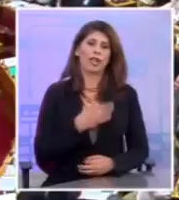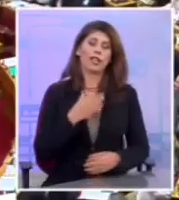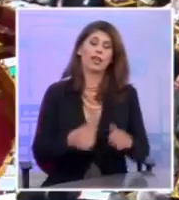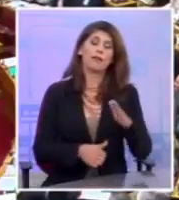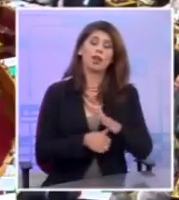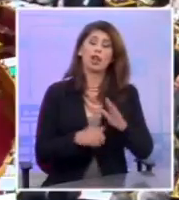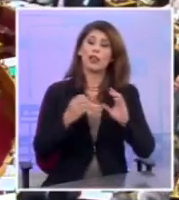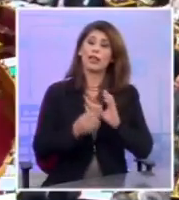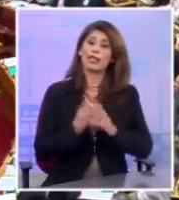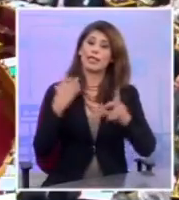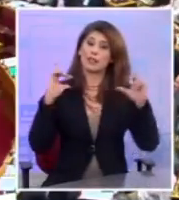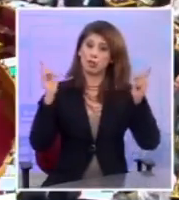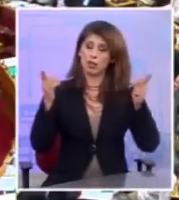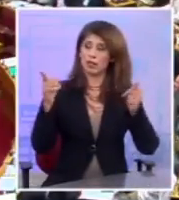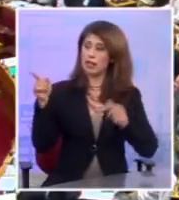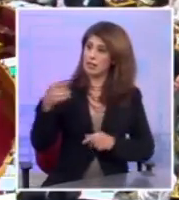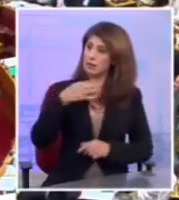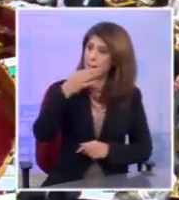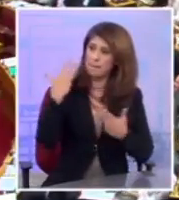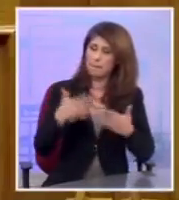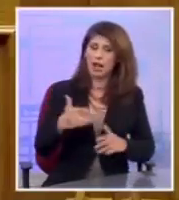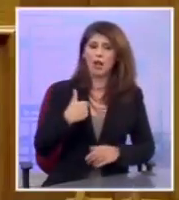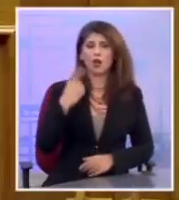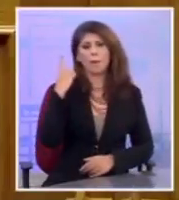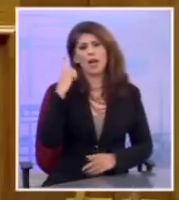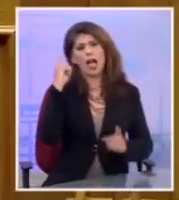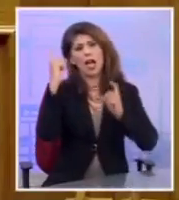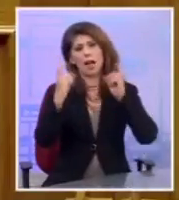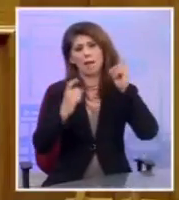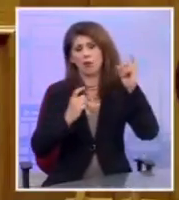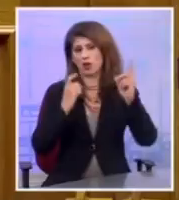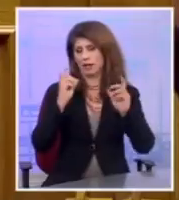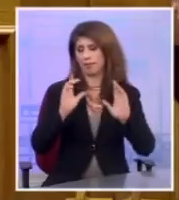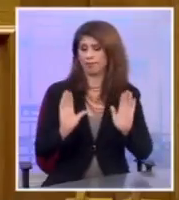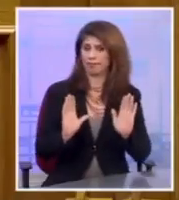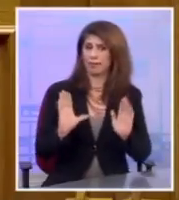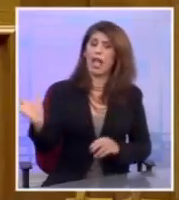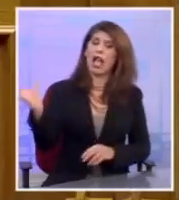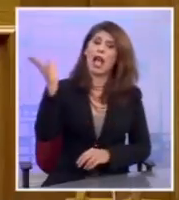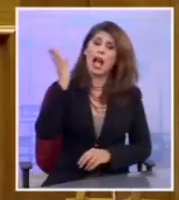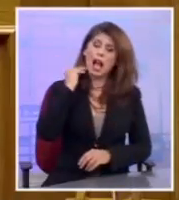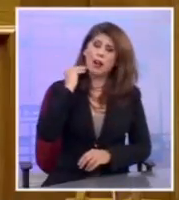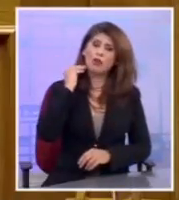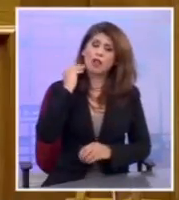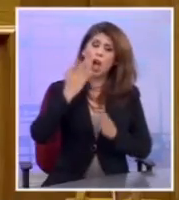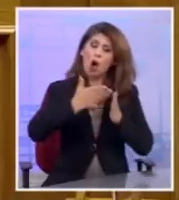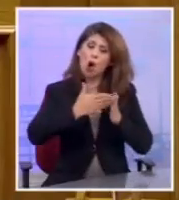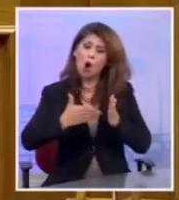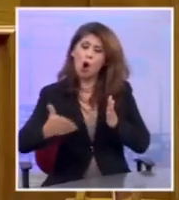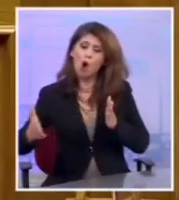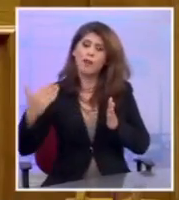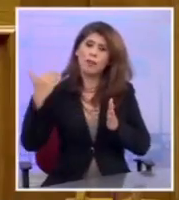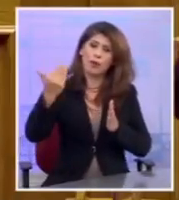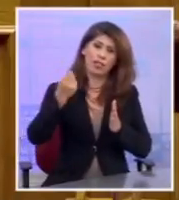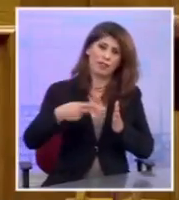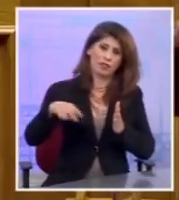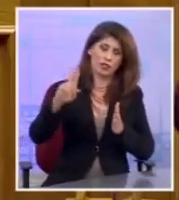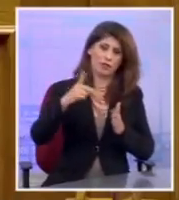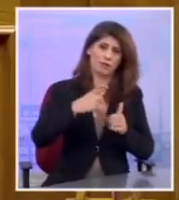Έχω μια απορία μετά την ομιλία σας. Άκουσα όλα αυτά που θα αυξήσουμε.